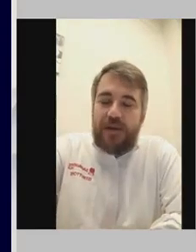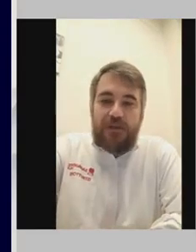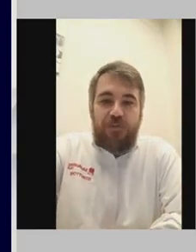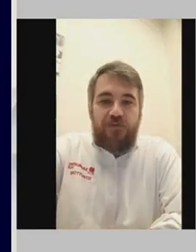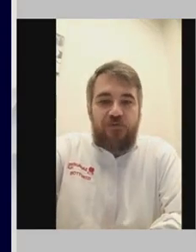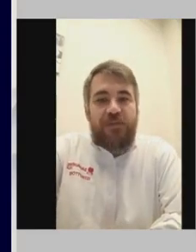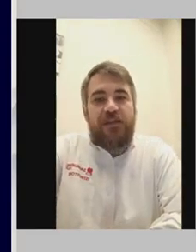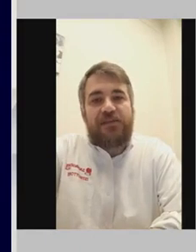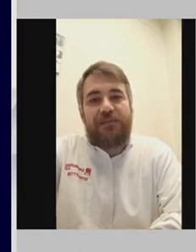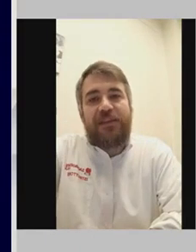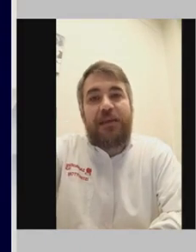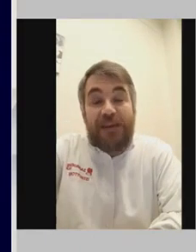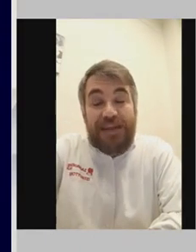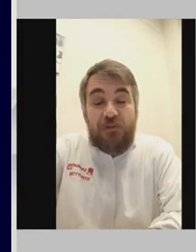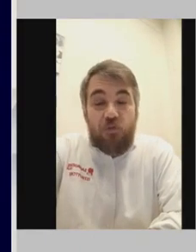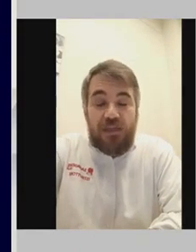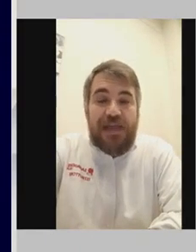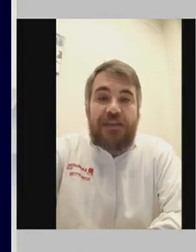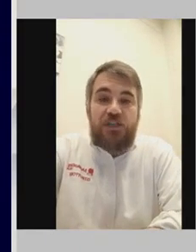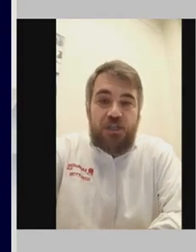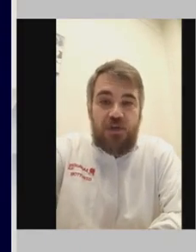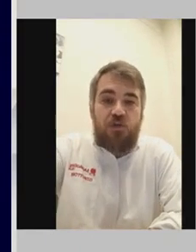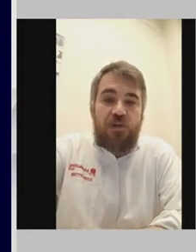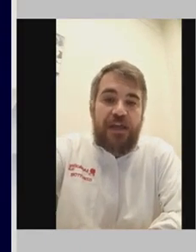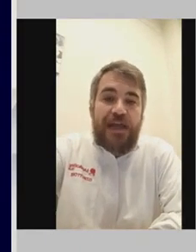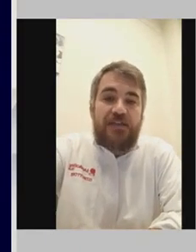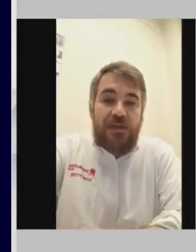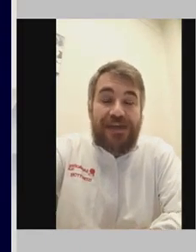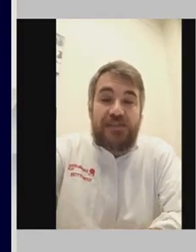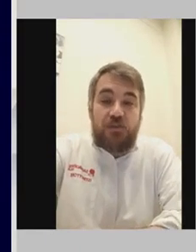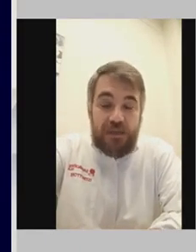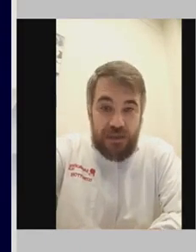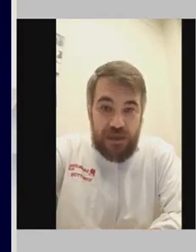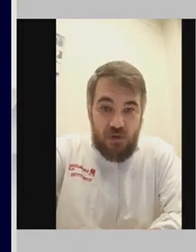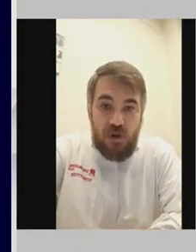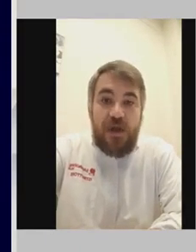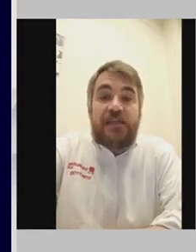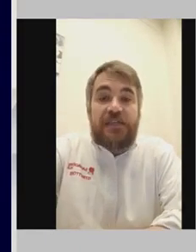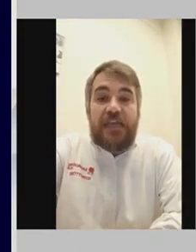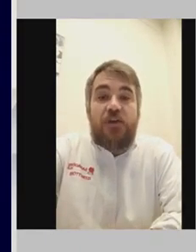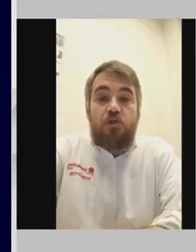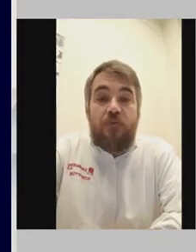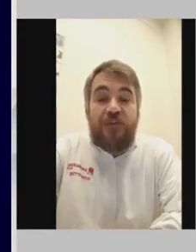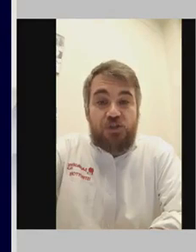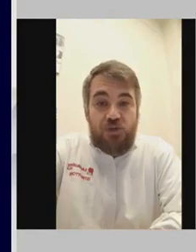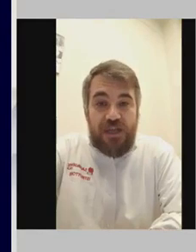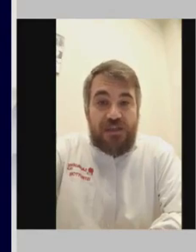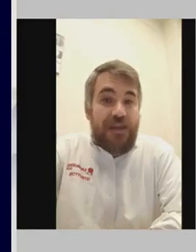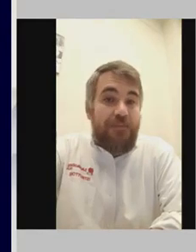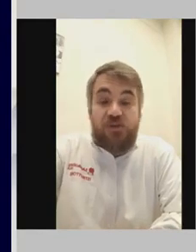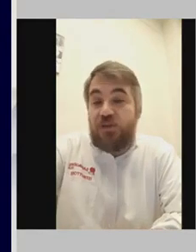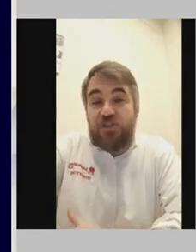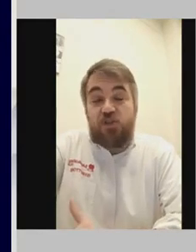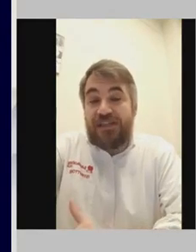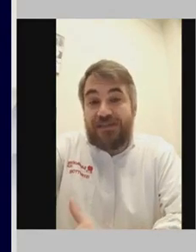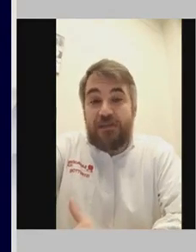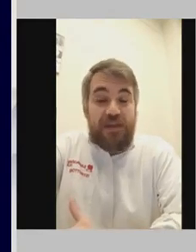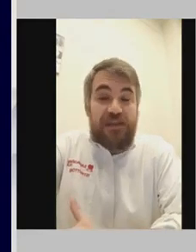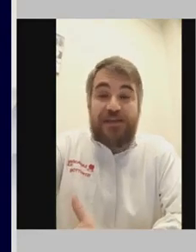abbiate parlato profusamente stamattina, perché tutti i dati ci dicono che in caso di arresto cardiaco, se io non faccio niente, la